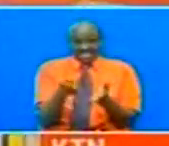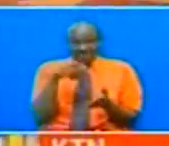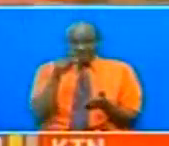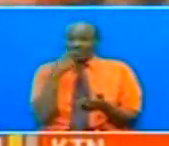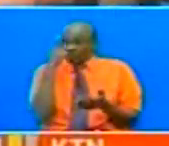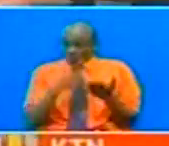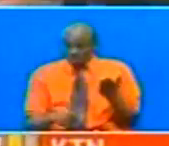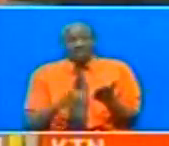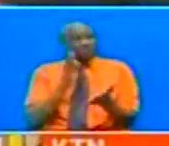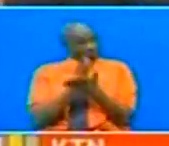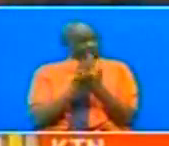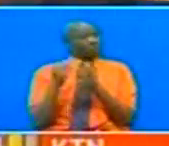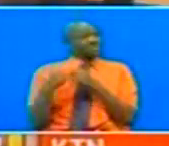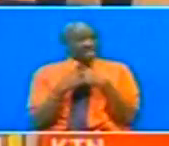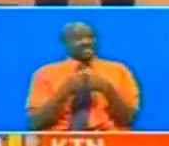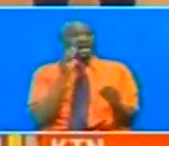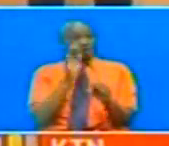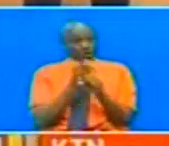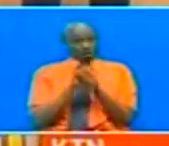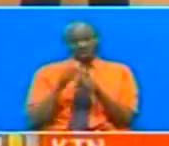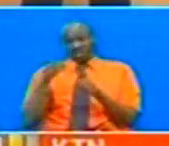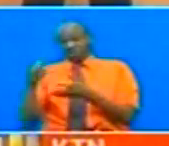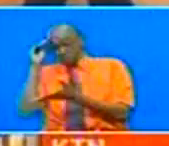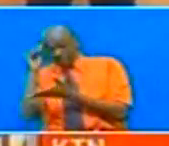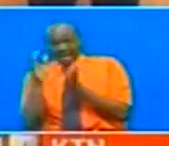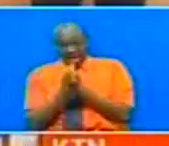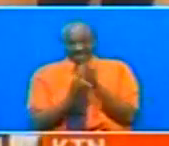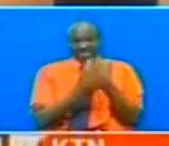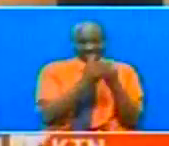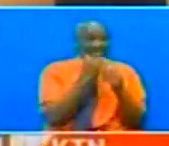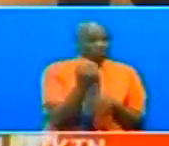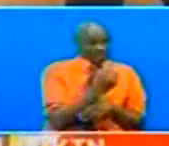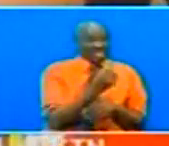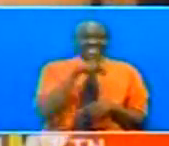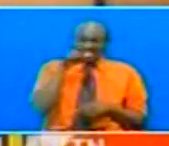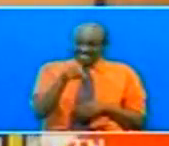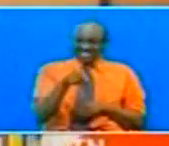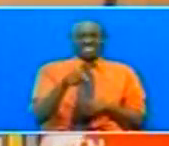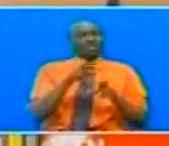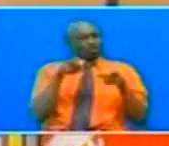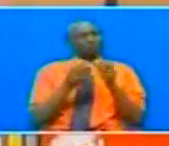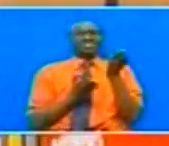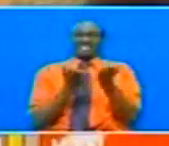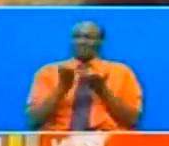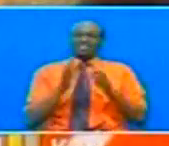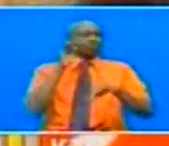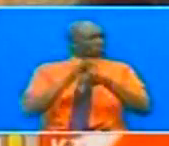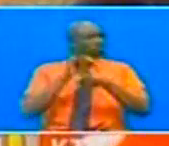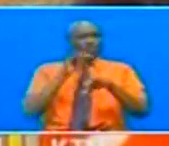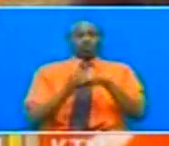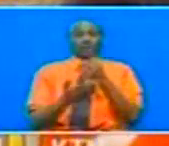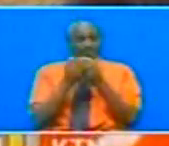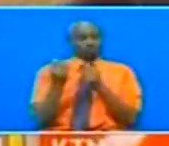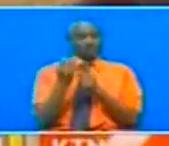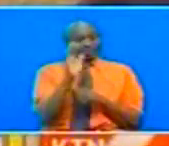wanadai kuwa japo ni changamoto kujumuisha masomo na ulezi, huduma hii imewasaidia kupata afueni katika kuwalea wana wao.